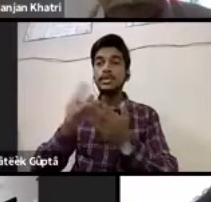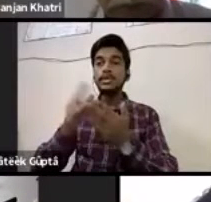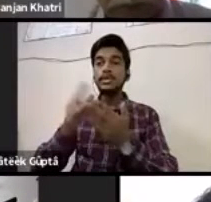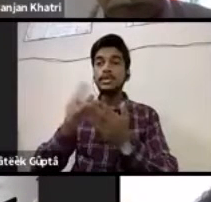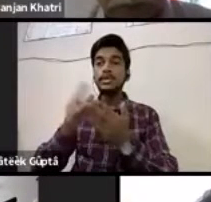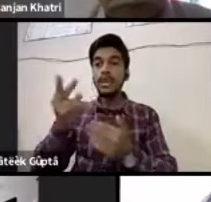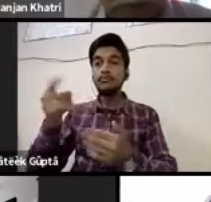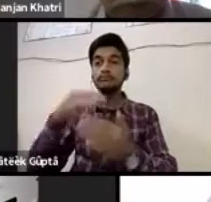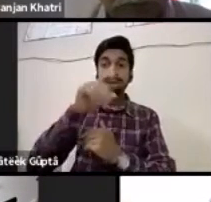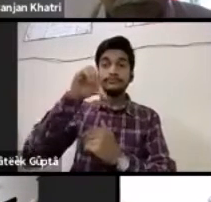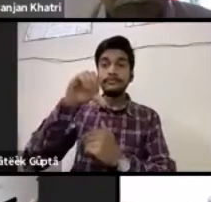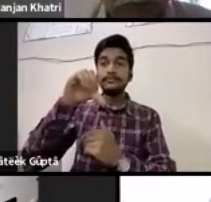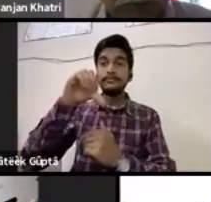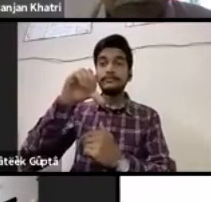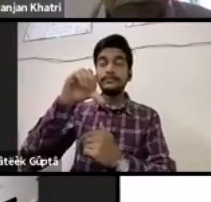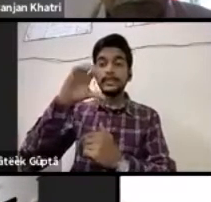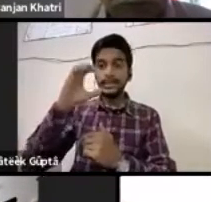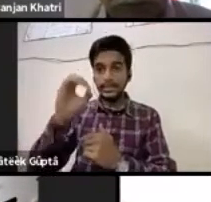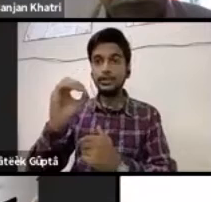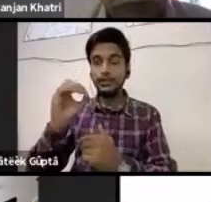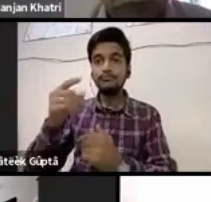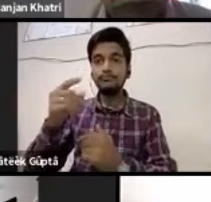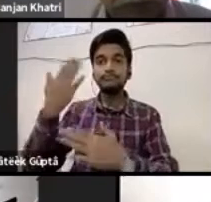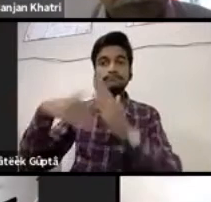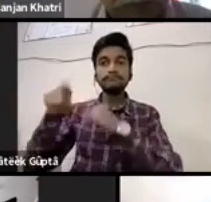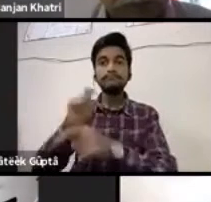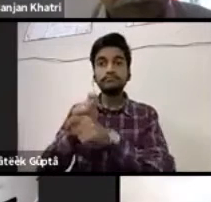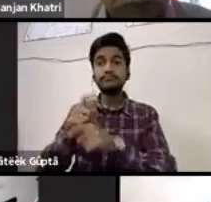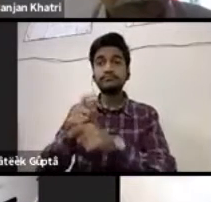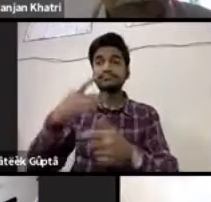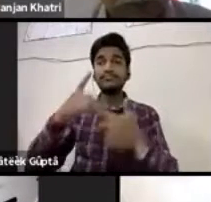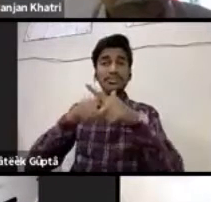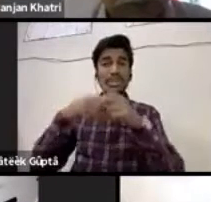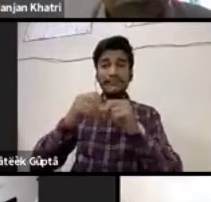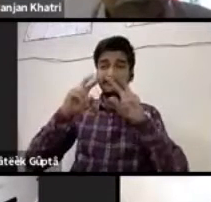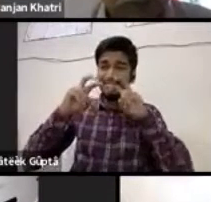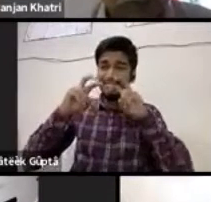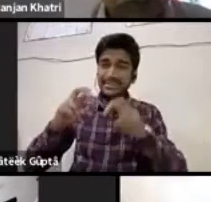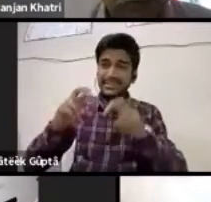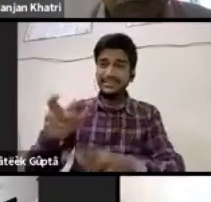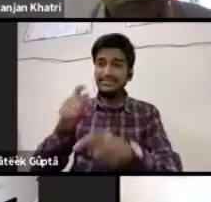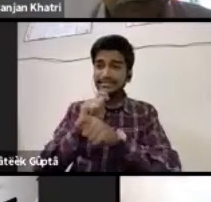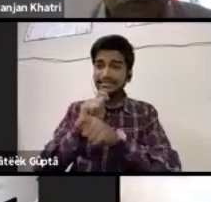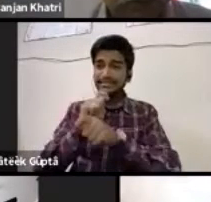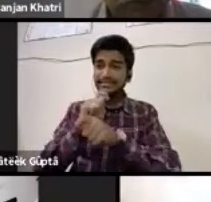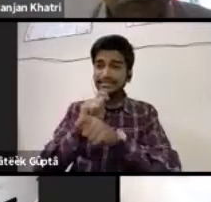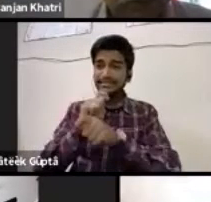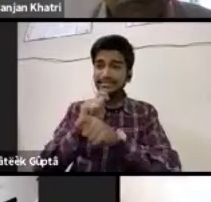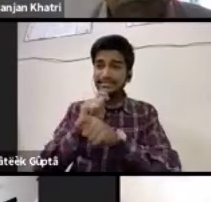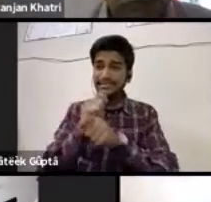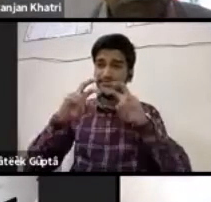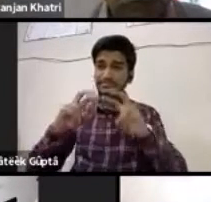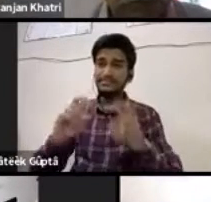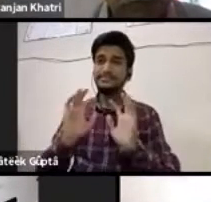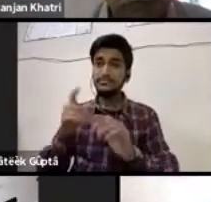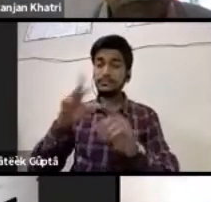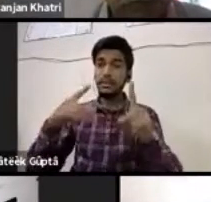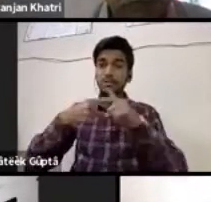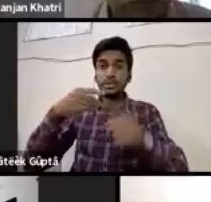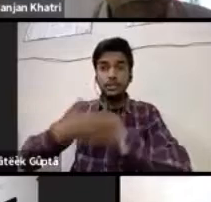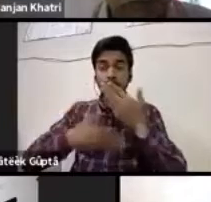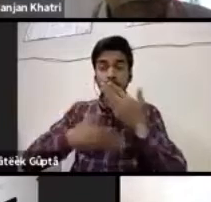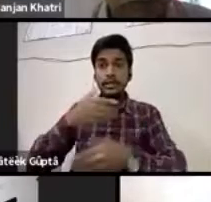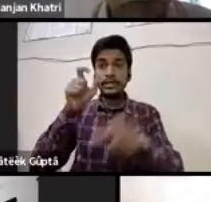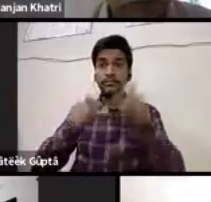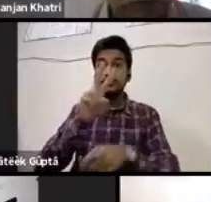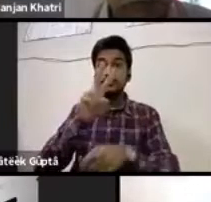उन्होंने environment और sustainability में बड़ा भारी काम किया है. He has trained more than 2,600 teachers